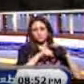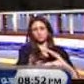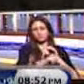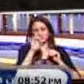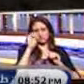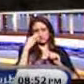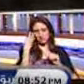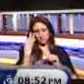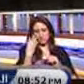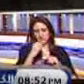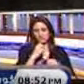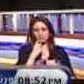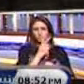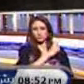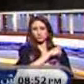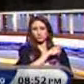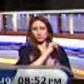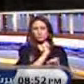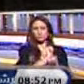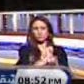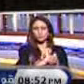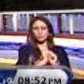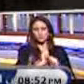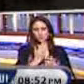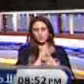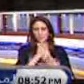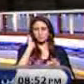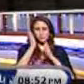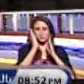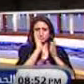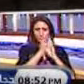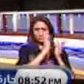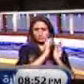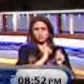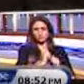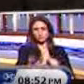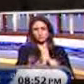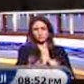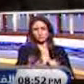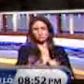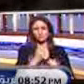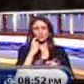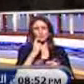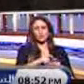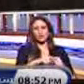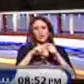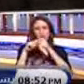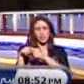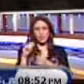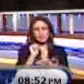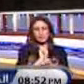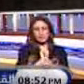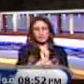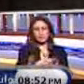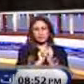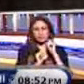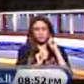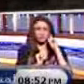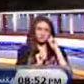قسم شرطة شبين الكوم وقسم الترحيلات، ثم تم بعد ذلك نقلهم إلى سجن شبين الكوم العمومي. هناك